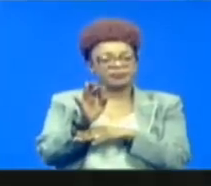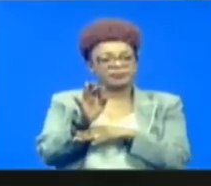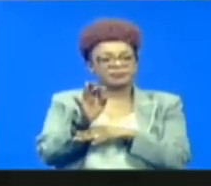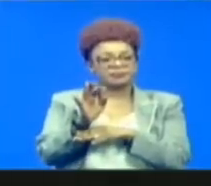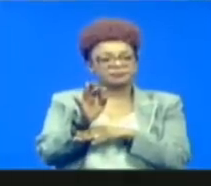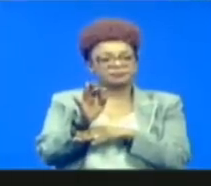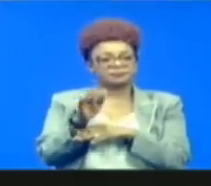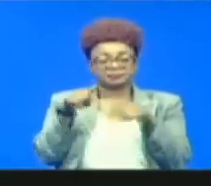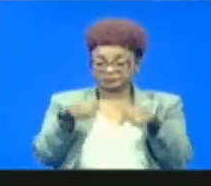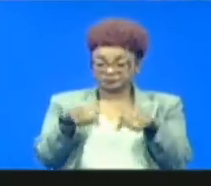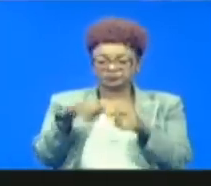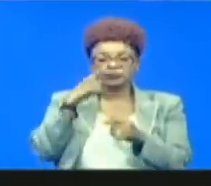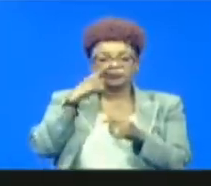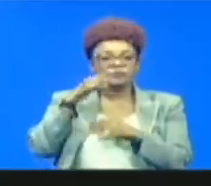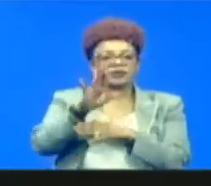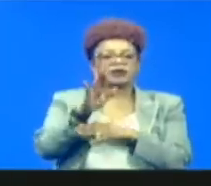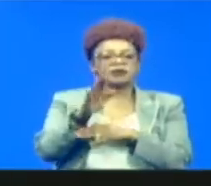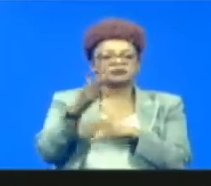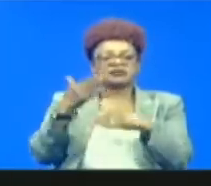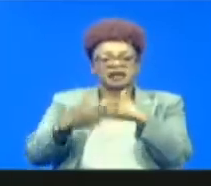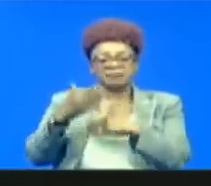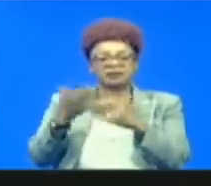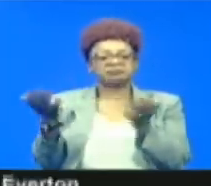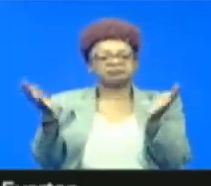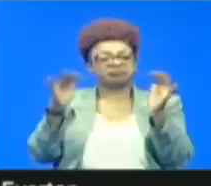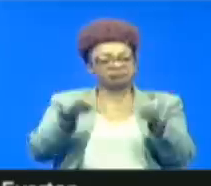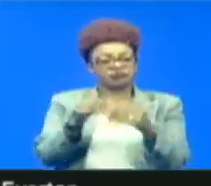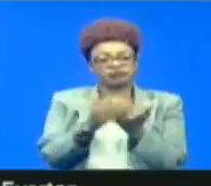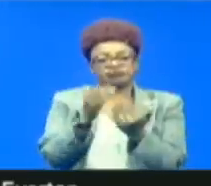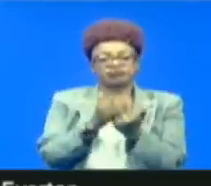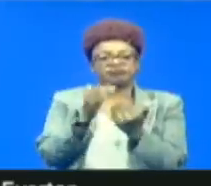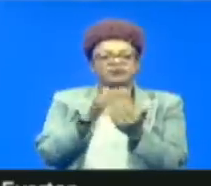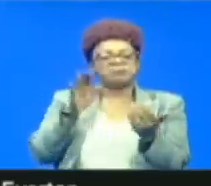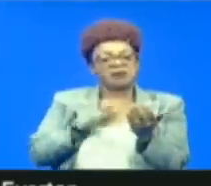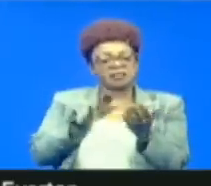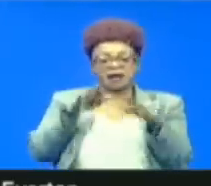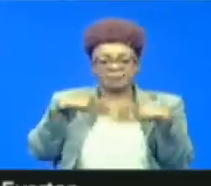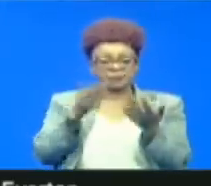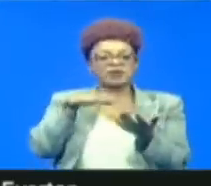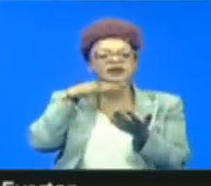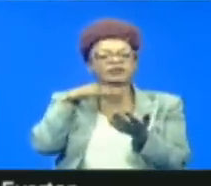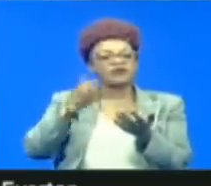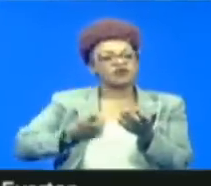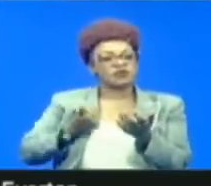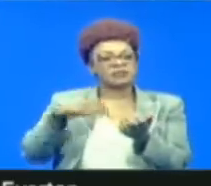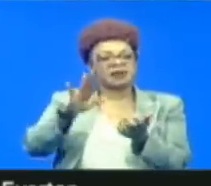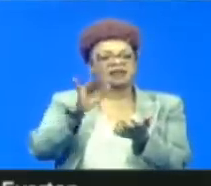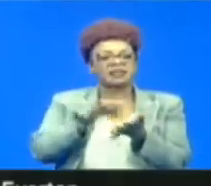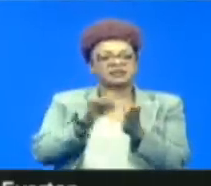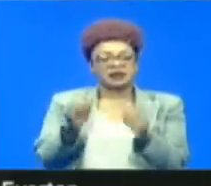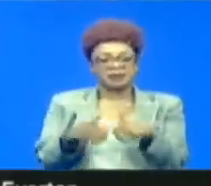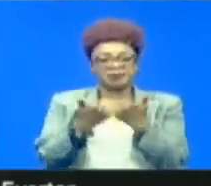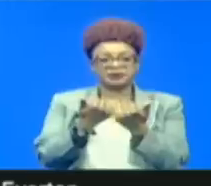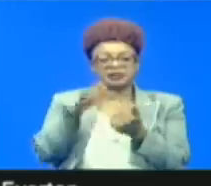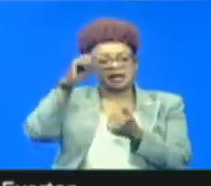Hii leo nyumbani kwao majirani waliendelea kuwasili kumfariji mamake kufuatia kifo cha Mary Wambui kilichotokea katika kaunti